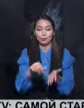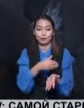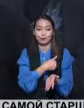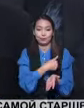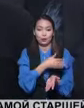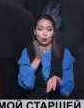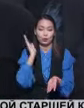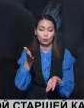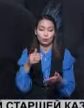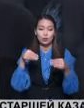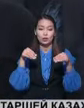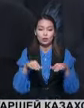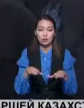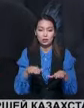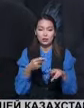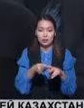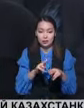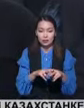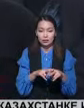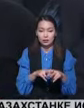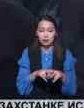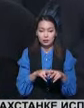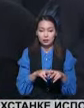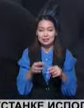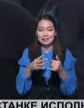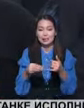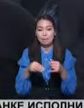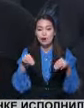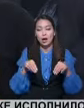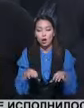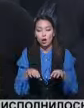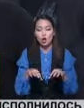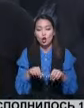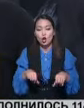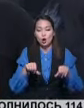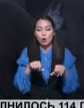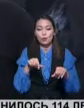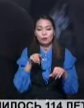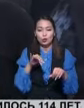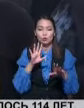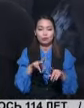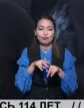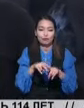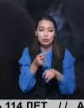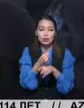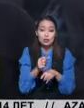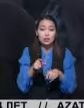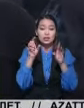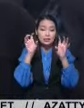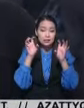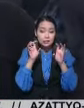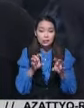Будет решение земельной, есть решение земельной комиссии, что будет отчуждение принудительное. Да, в законе это